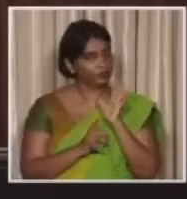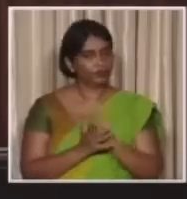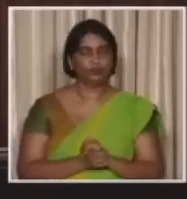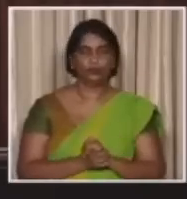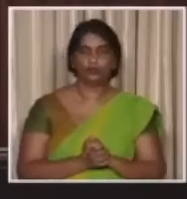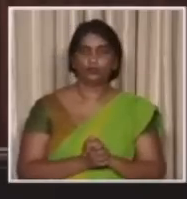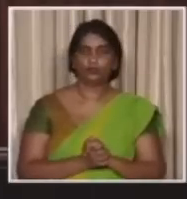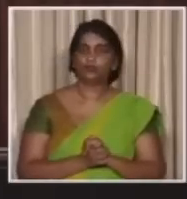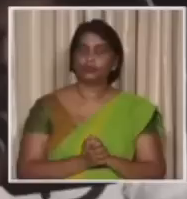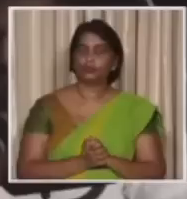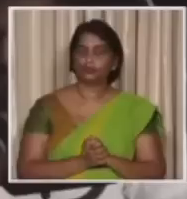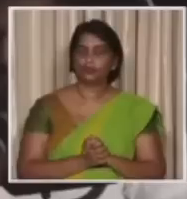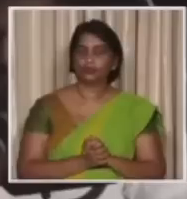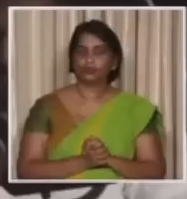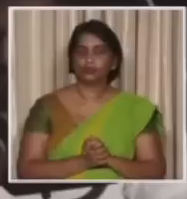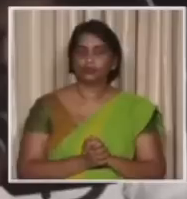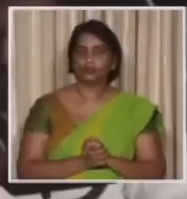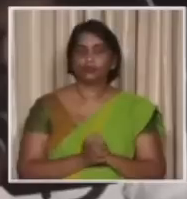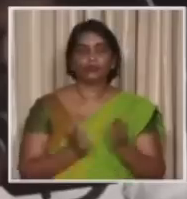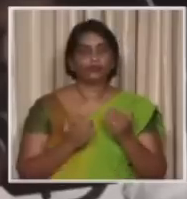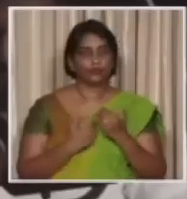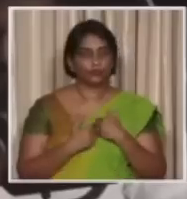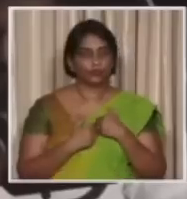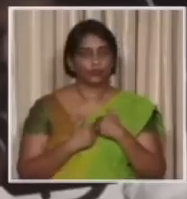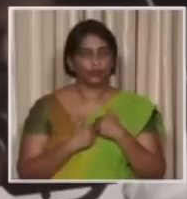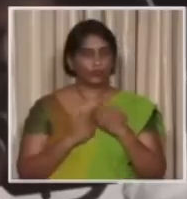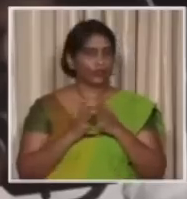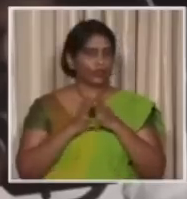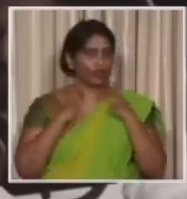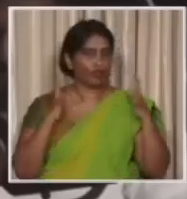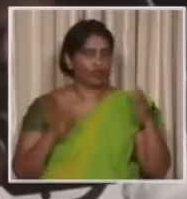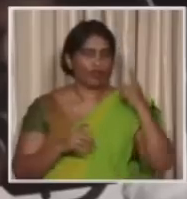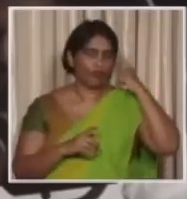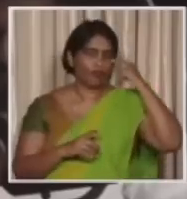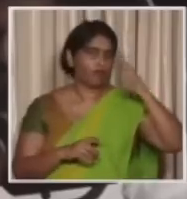සභාපතිතුමනි, අපේ නම් දැඩි විශ්වාසය